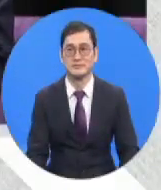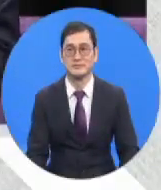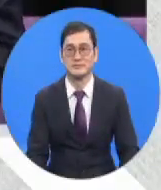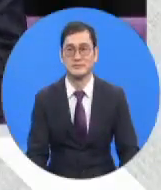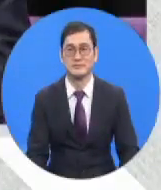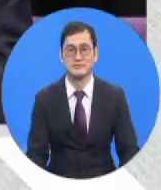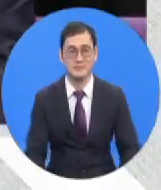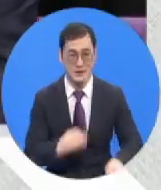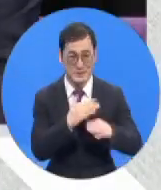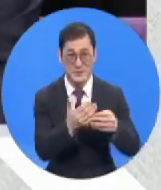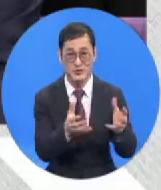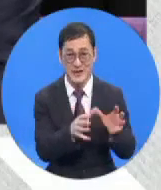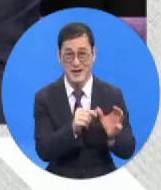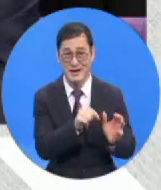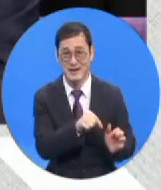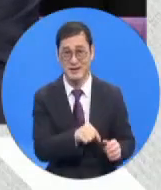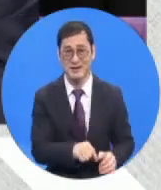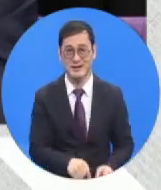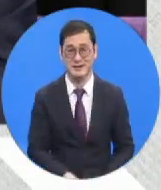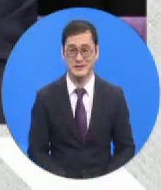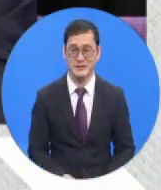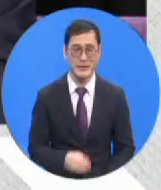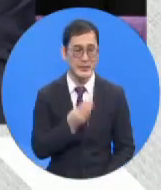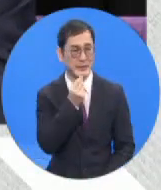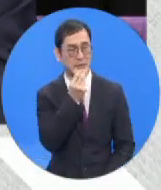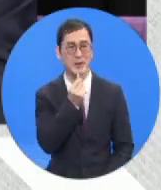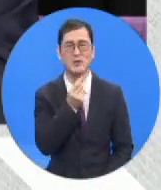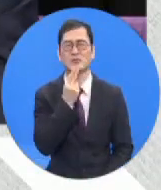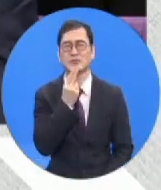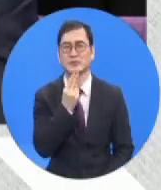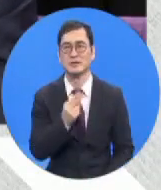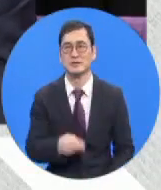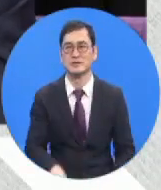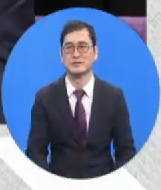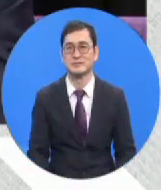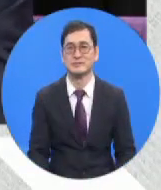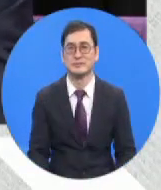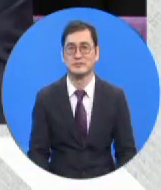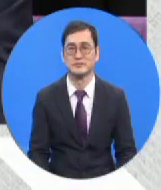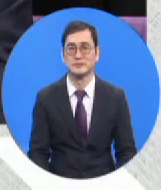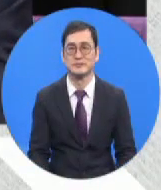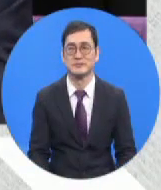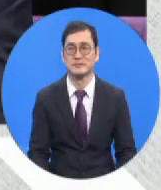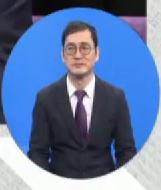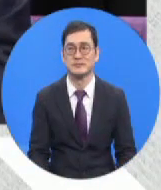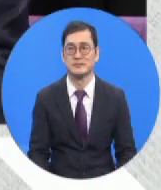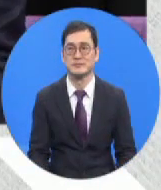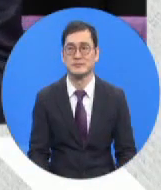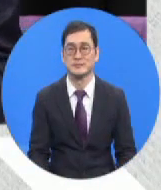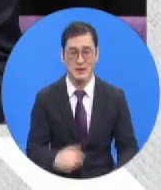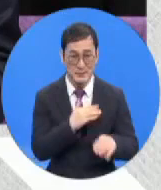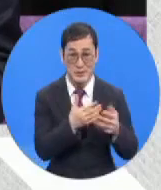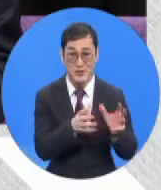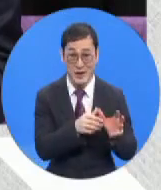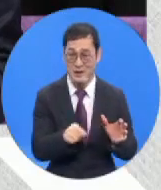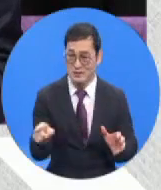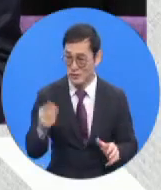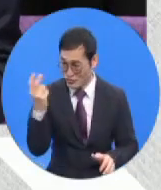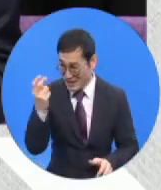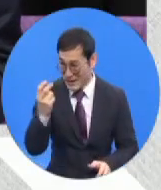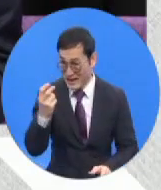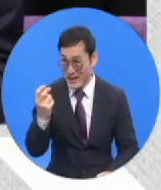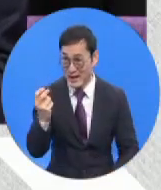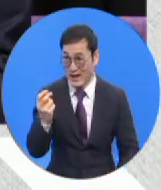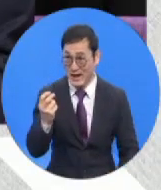없는데 그러므로 이렇게 하면 민주당 지도부가 저 사건을 재배당해 수사를 하겠다고 하는데 그럼 하지 말라고 합니까?